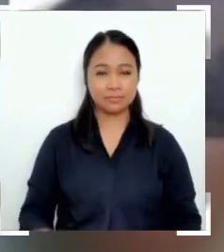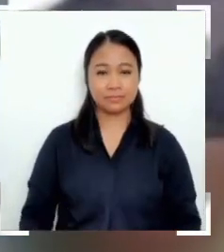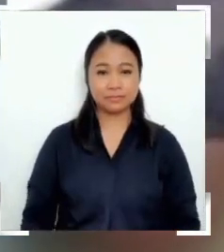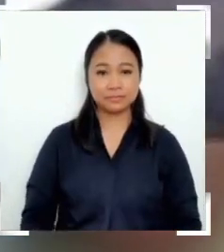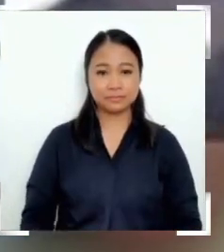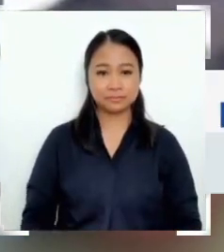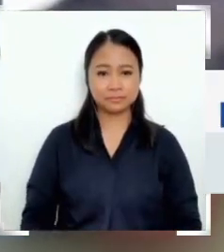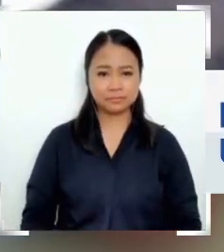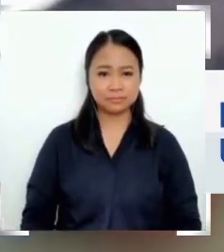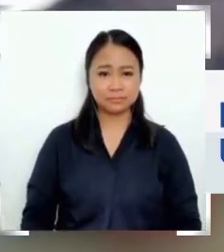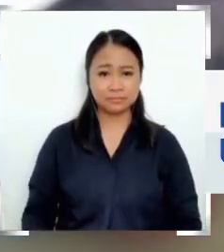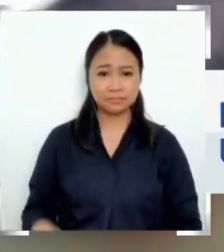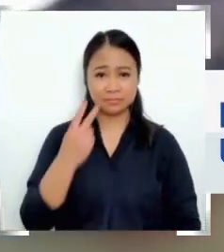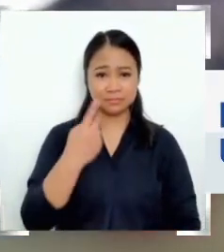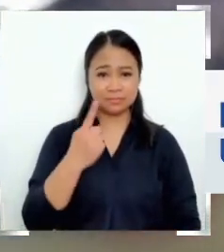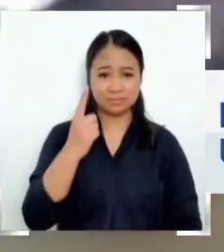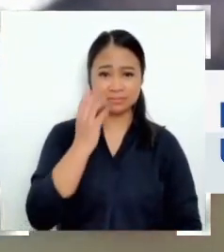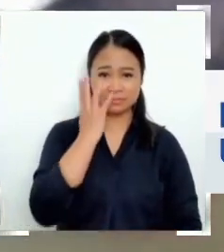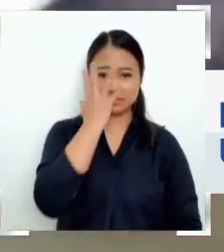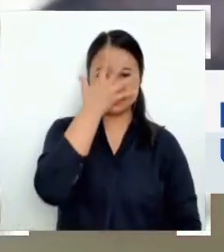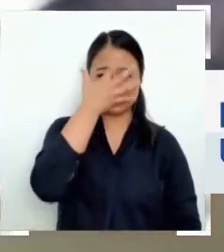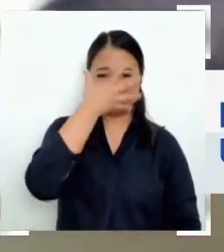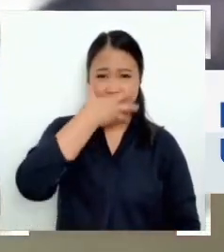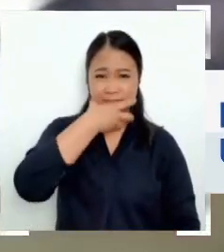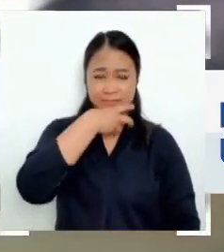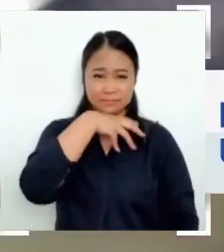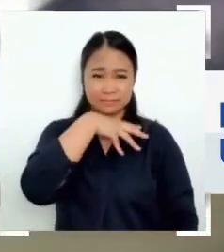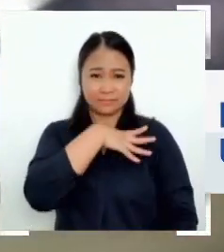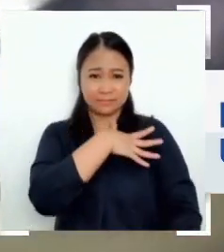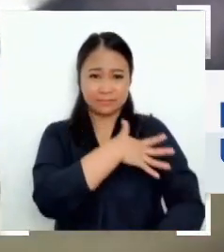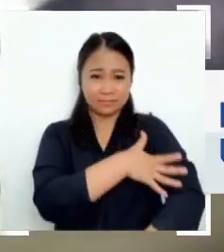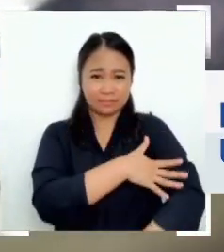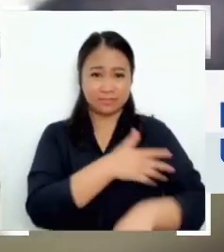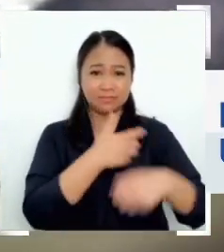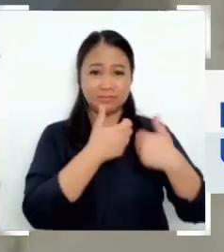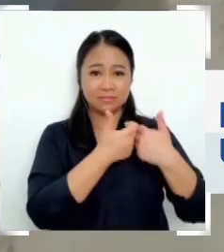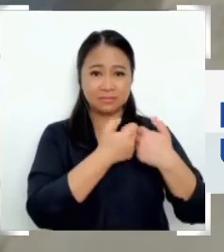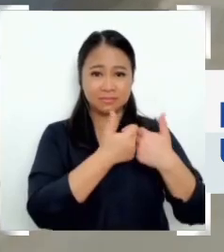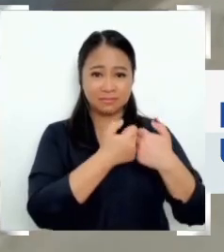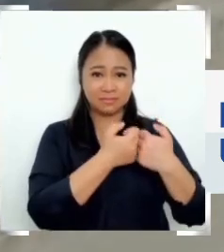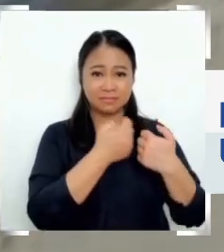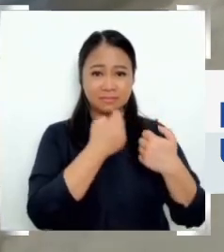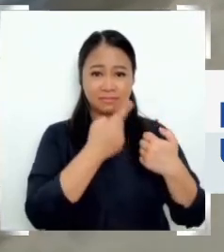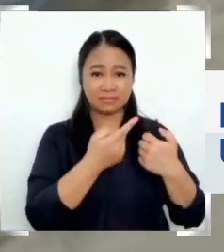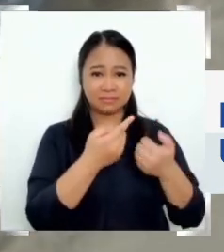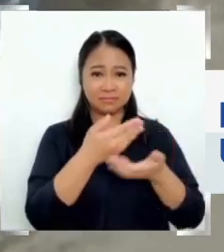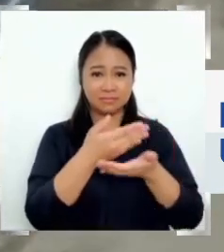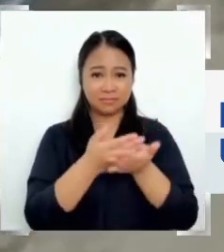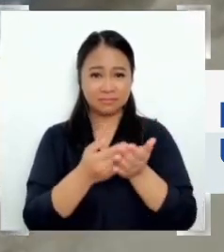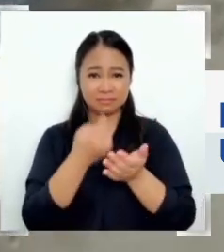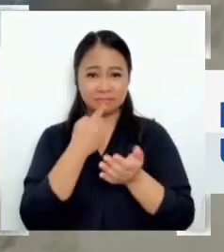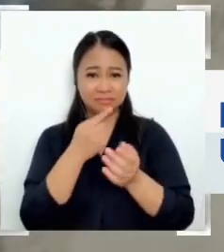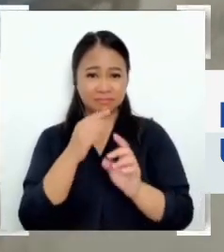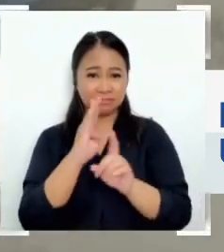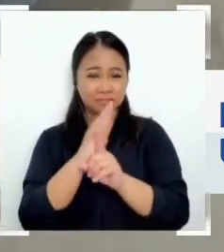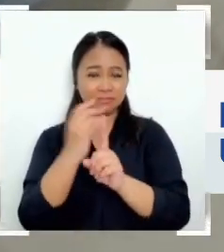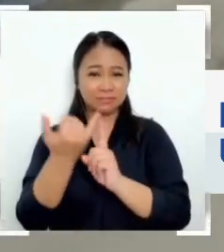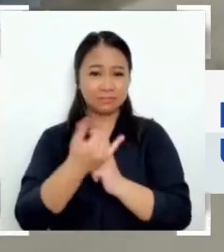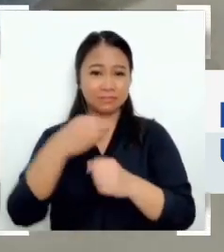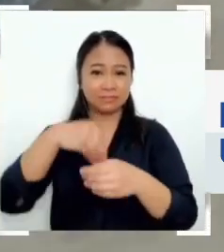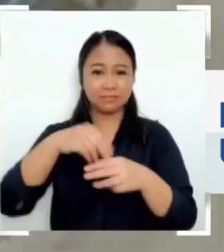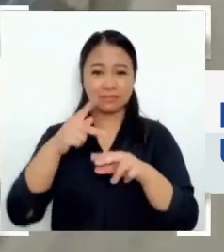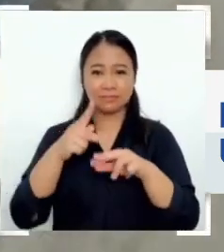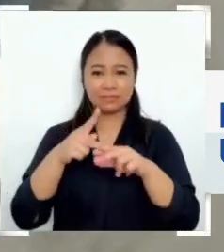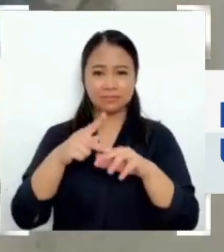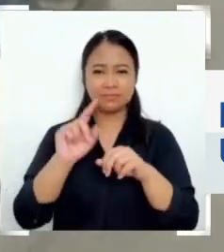Nalapnos ang mukha at ilang bahagi ng katawan ng magkasintahang ito, sabi ng mga taga Barangay Bunuan Giset sa Dagupan City. Habang